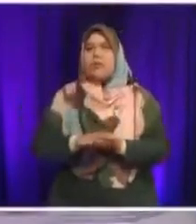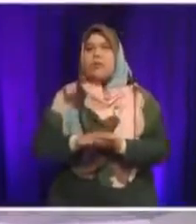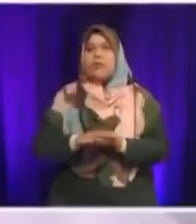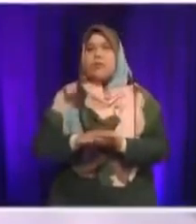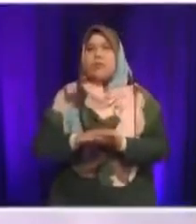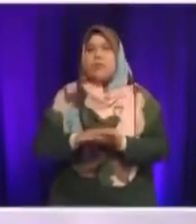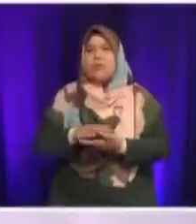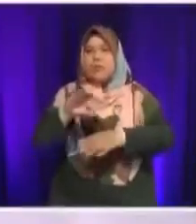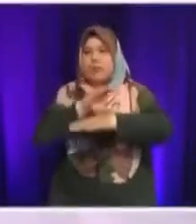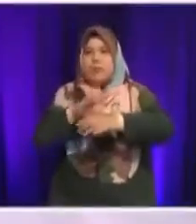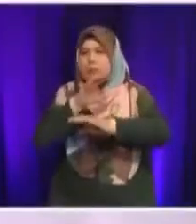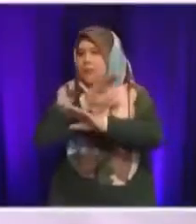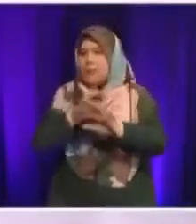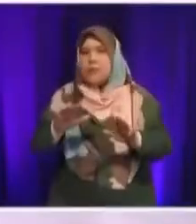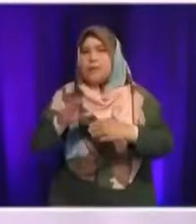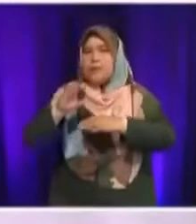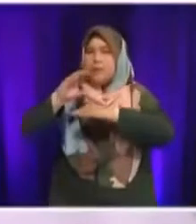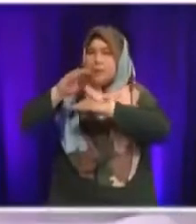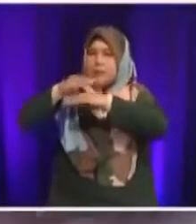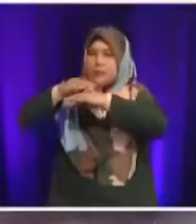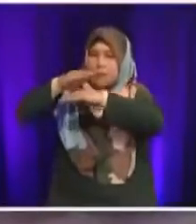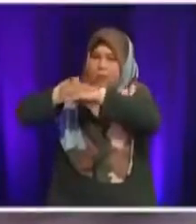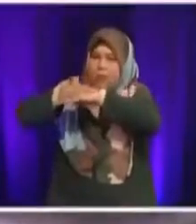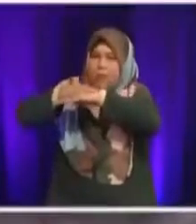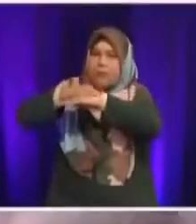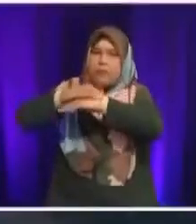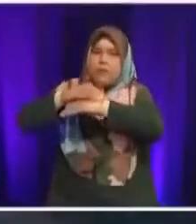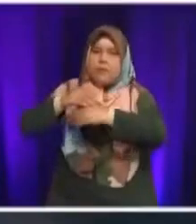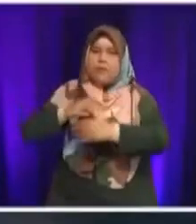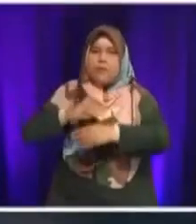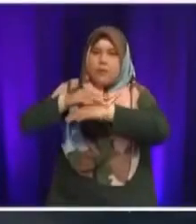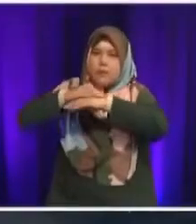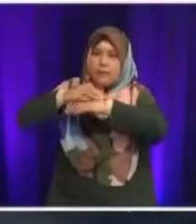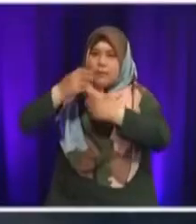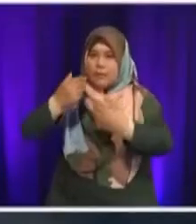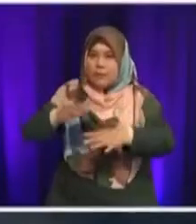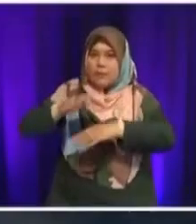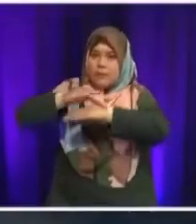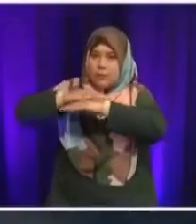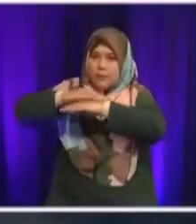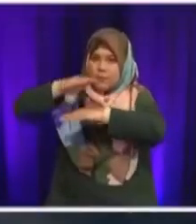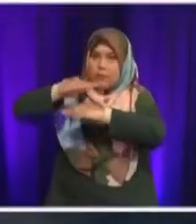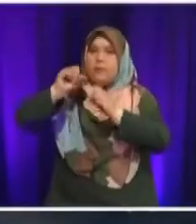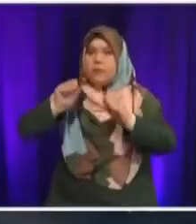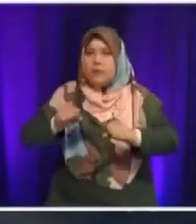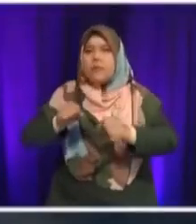Oh iya dia udah tak melekat tak melekat nih boleh dikeluarkan